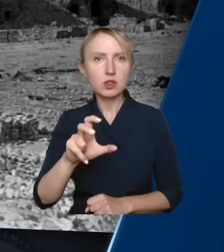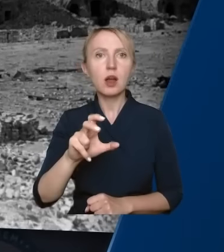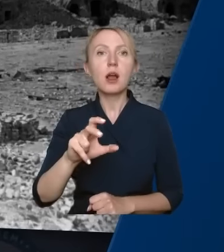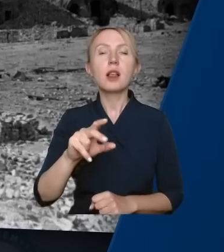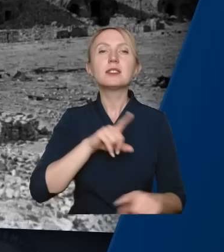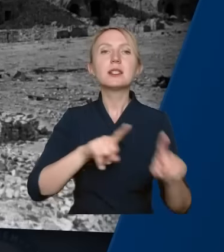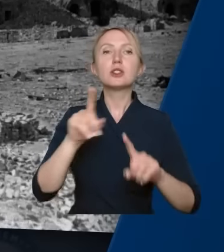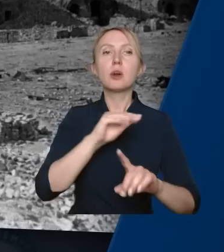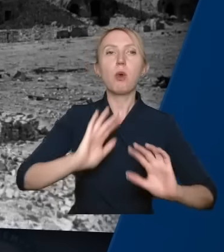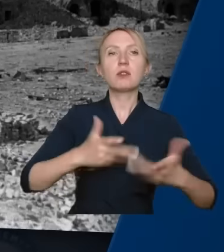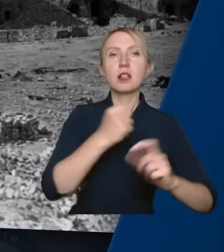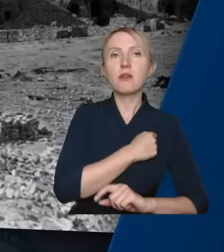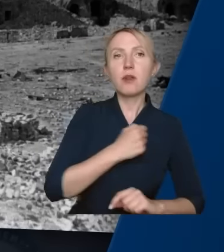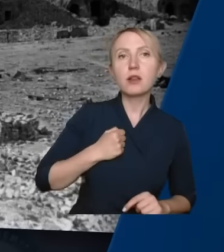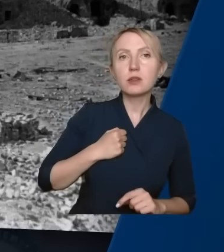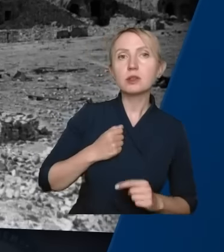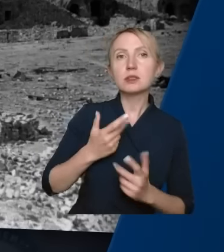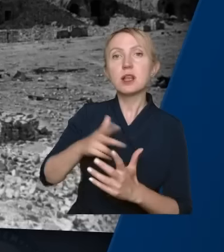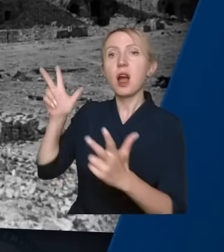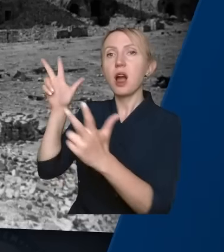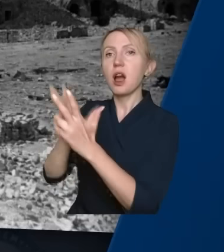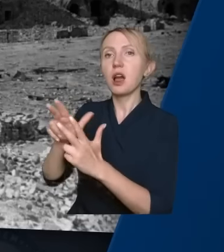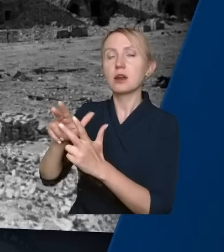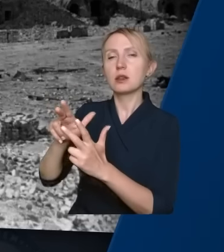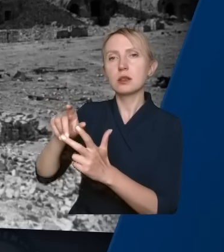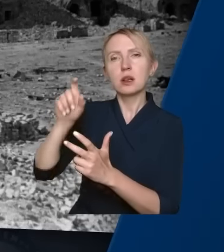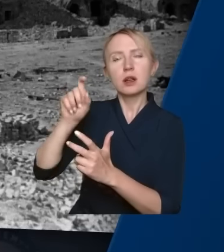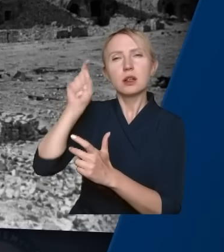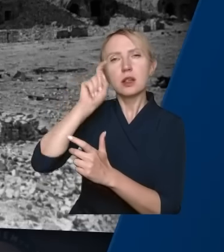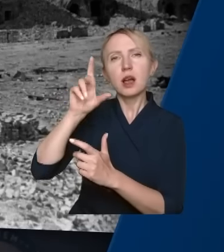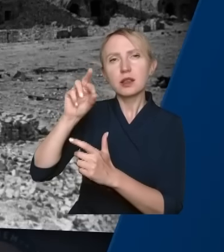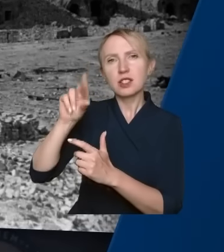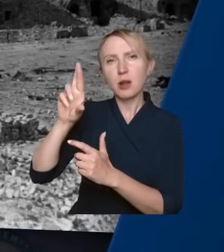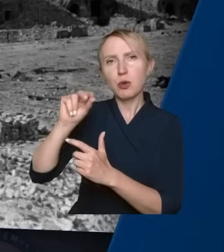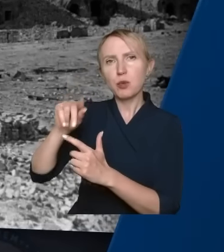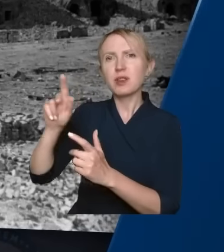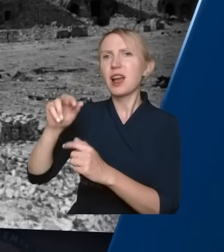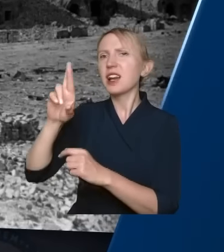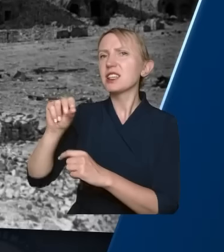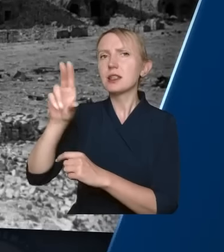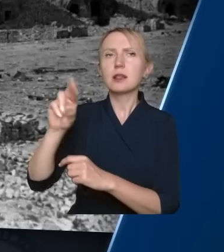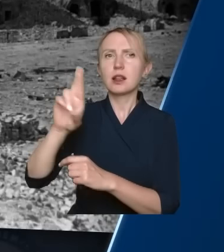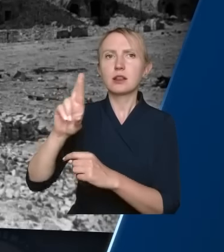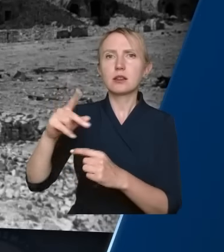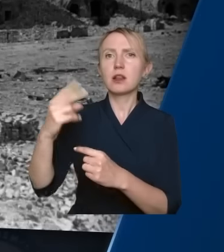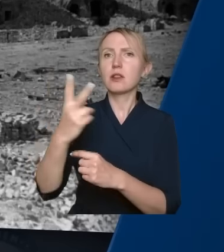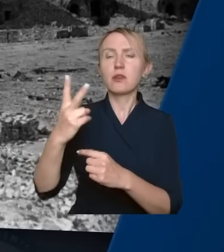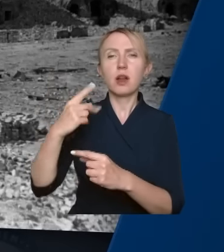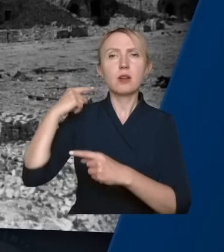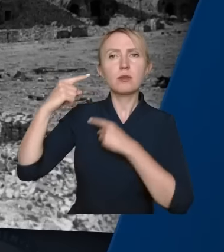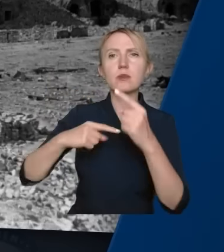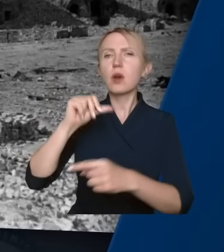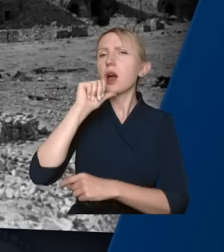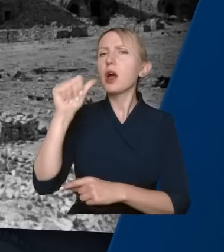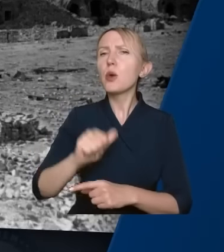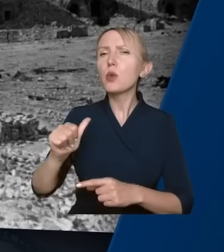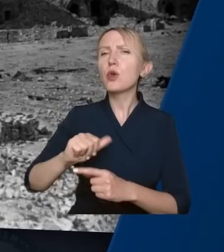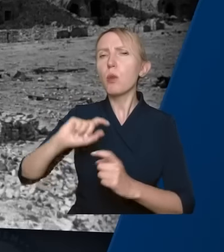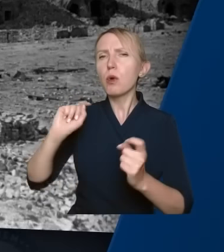znaczenie powstania warszawskiego i zamachu nazisty Stauffenberga na Hitlera. Oba wydarzenia mają być wspólnym dziedzictwem europejskiego